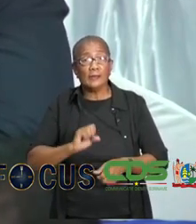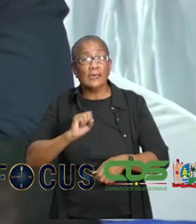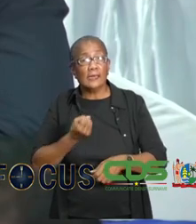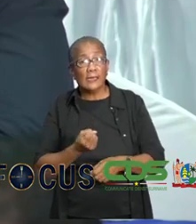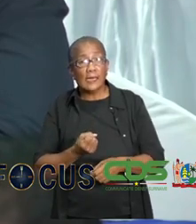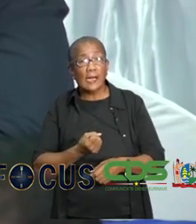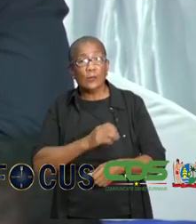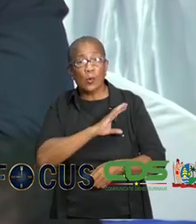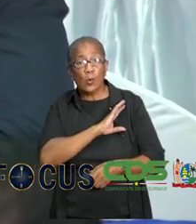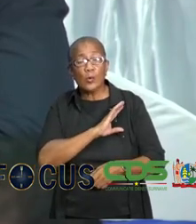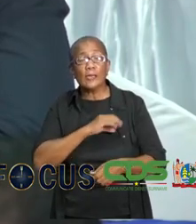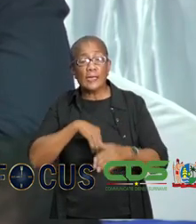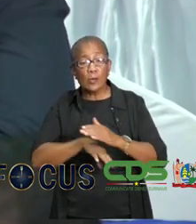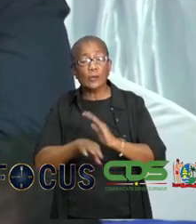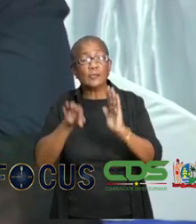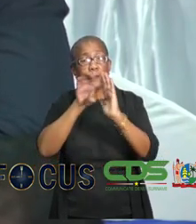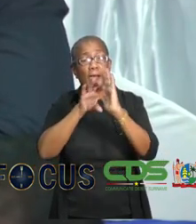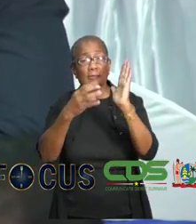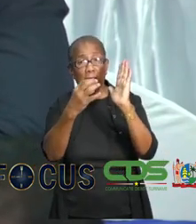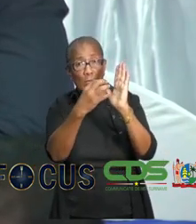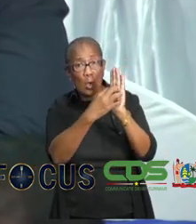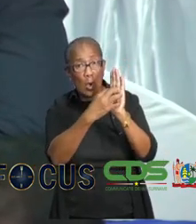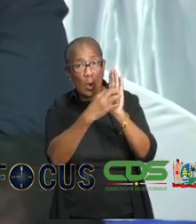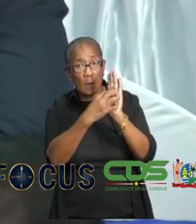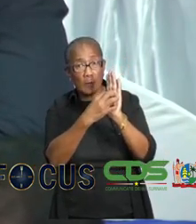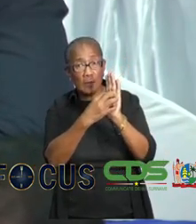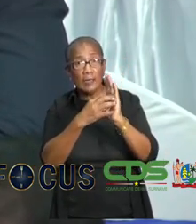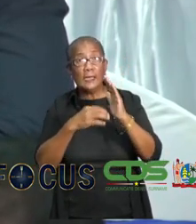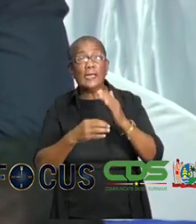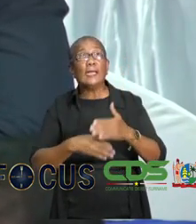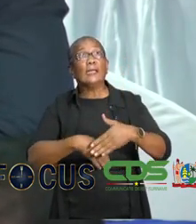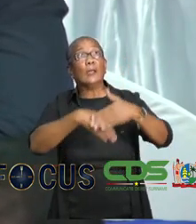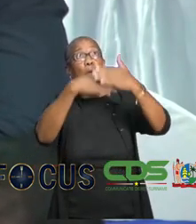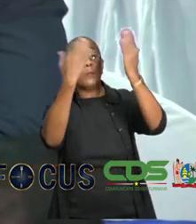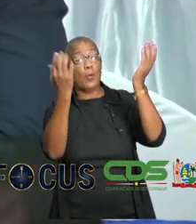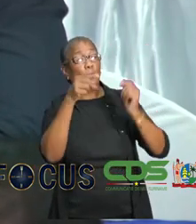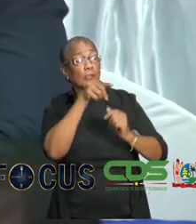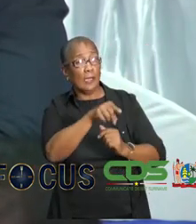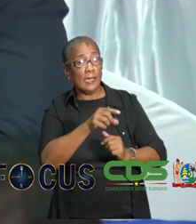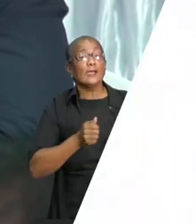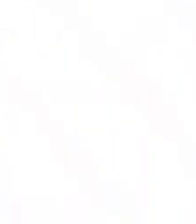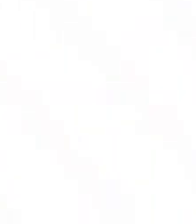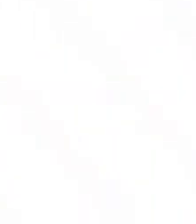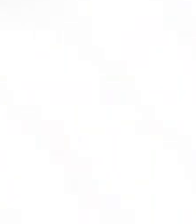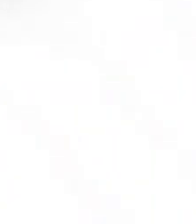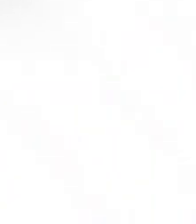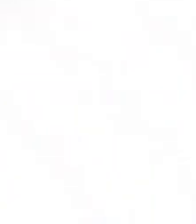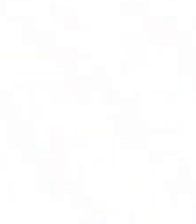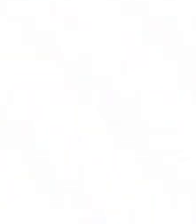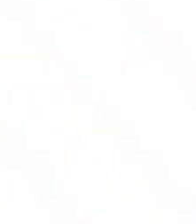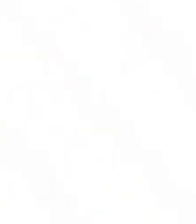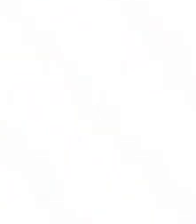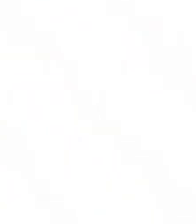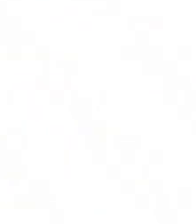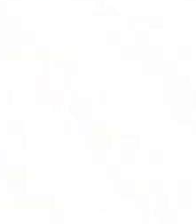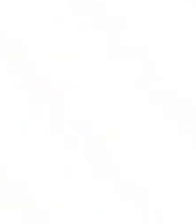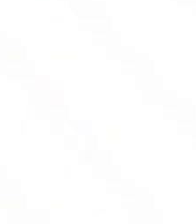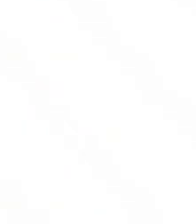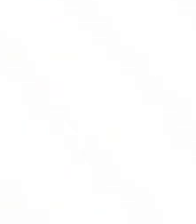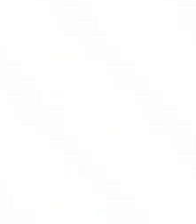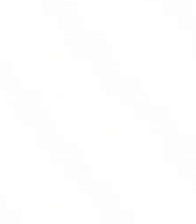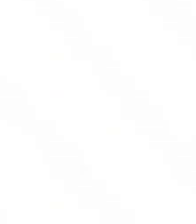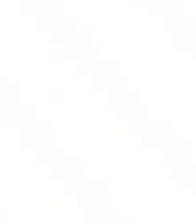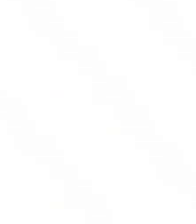terug in onze maatregelen. Dat individuele sporten in de buitenlucht zoveel mogelijk moeten worden gestimuleerd.